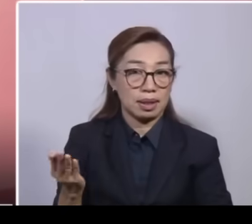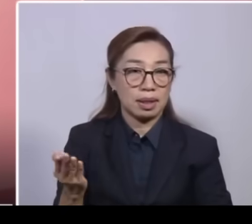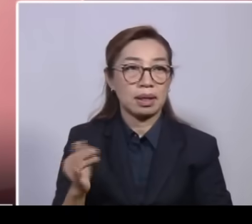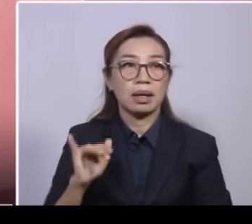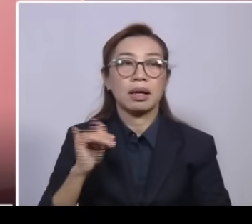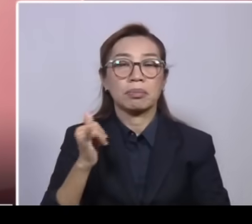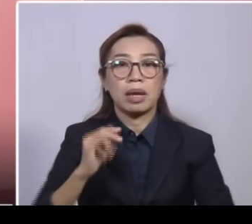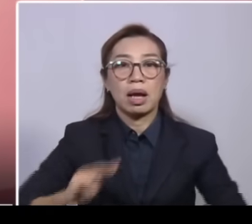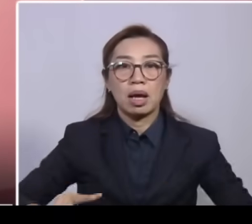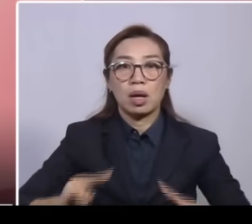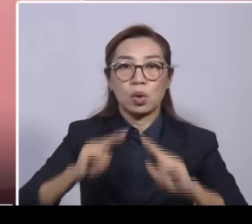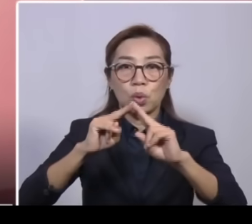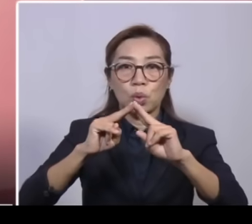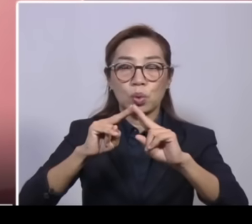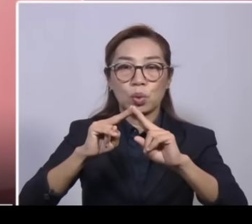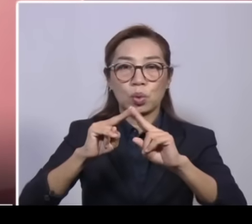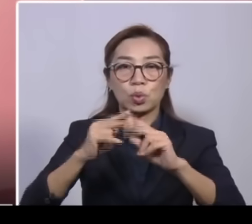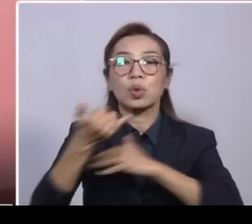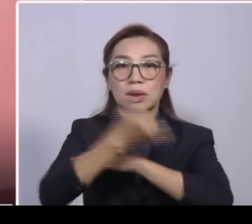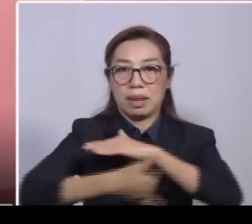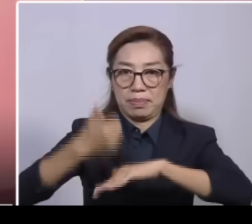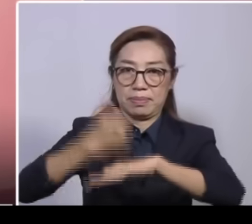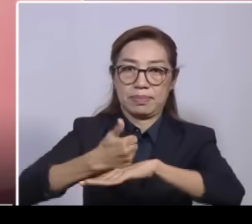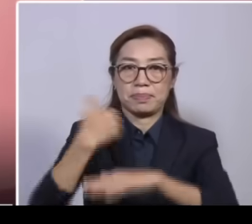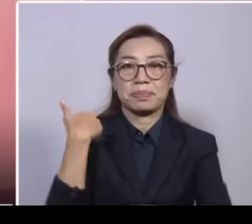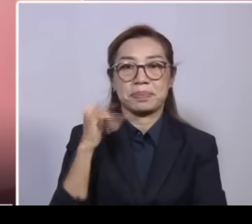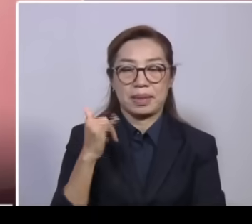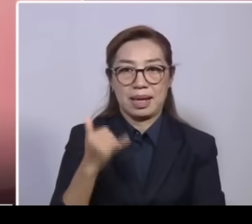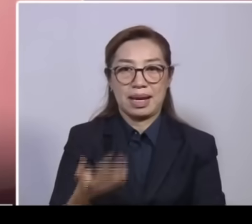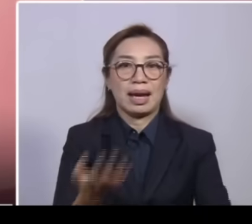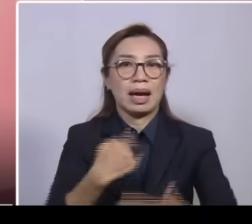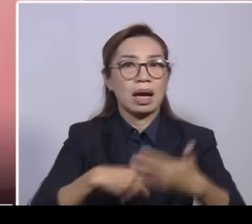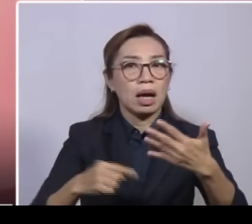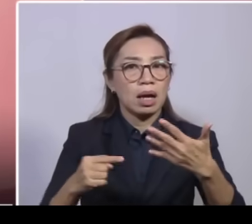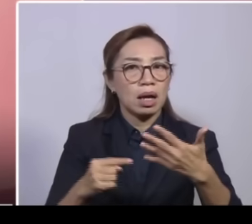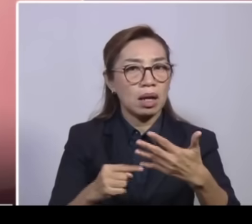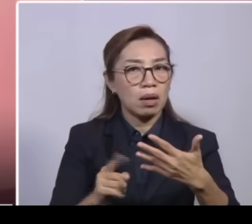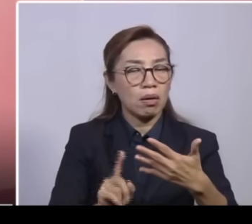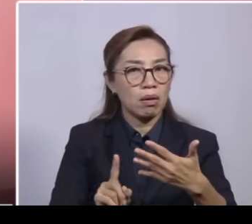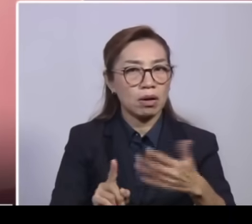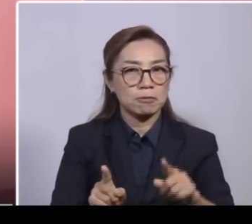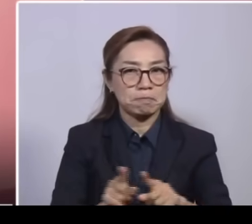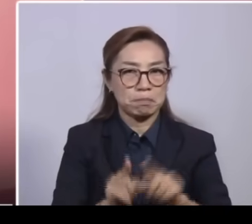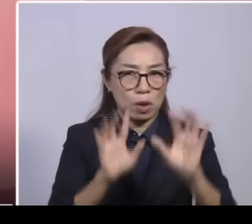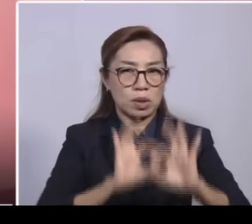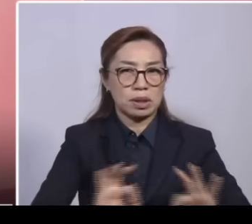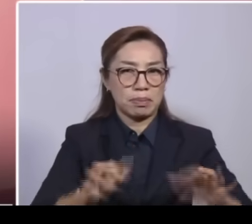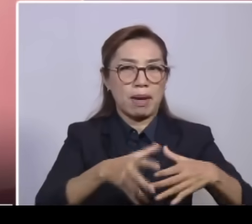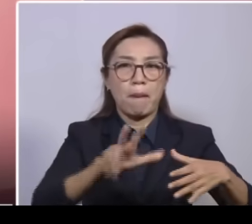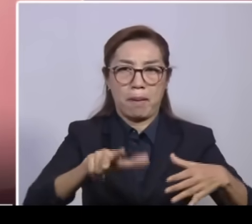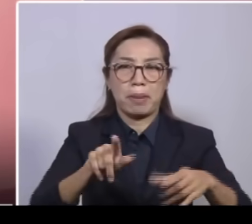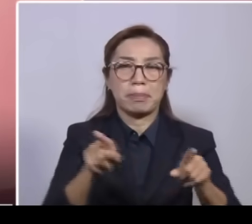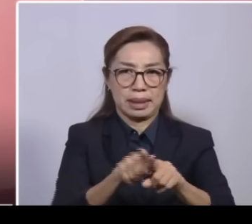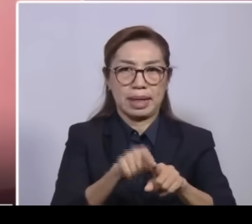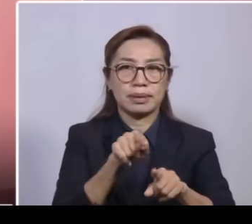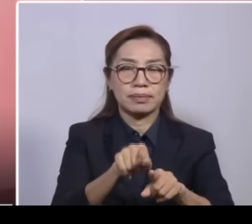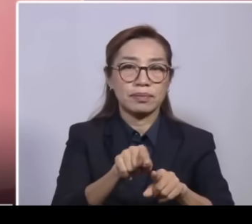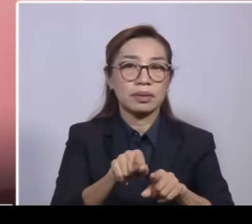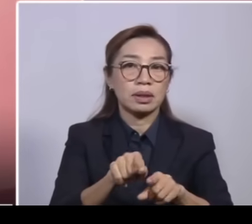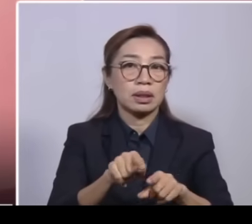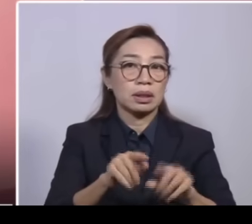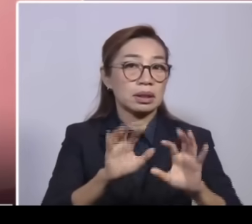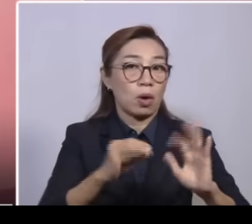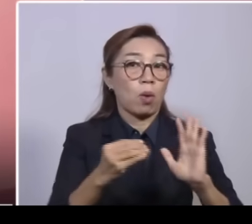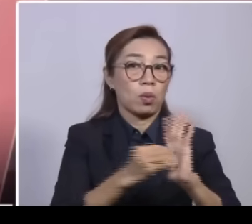มานั่งรัฐมนตรีว่าการกระทรวงต่างประเทศอีกท่านนึงกันบ้างที่เรียกว่าเป็นหัวเรี่ยวหัวแรงในการหาเสียงโดยเฉพาะอย่างยิ่ง